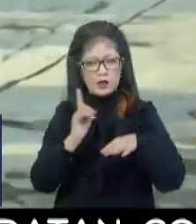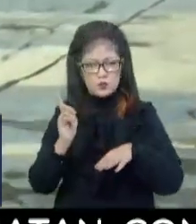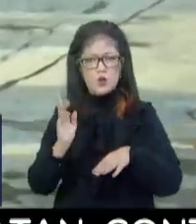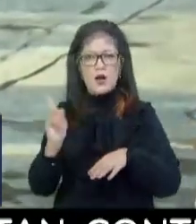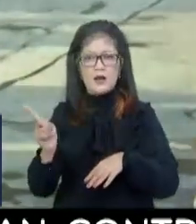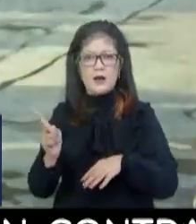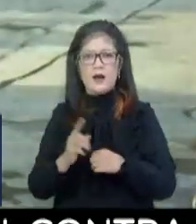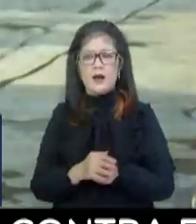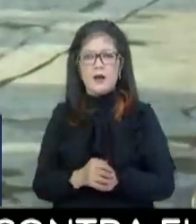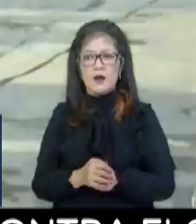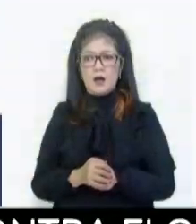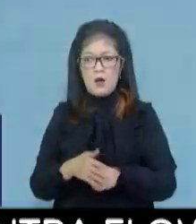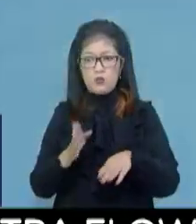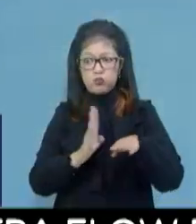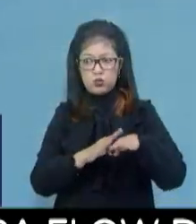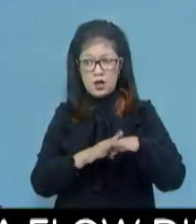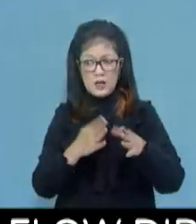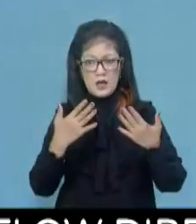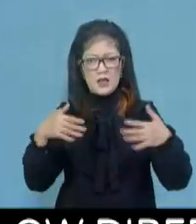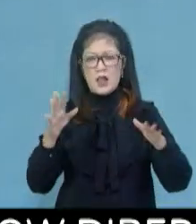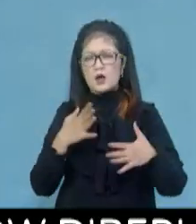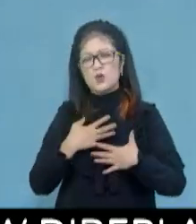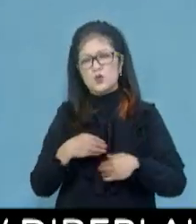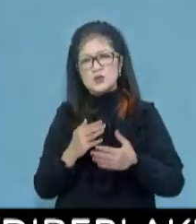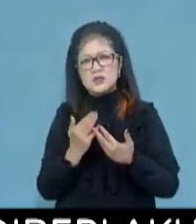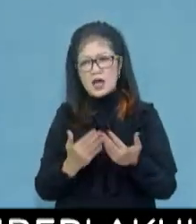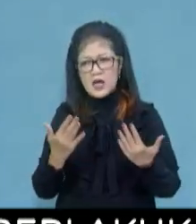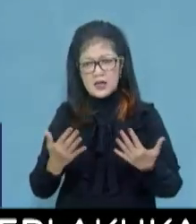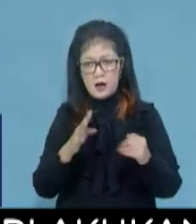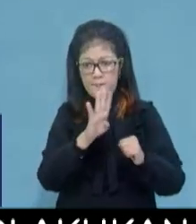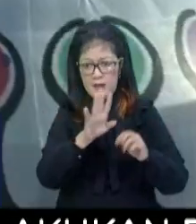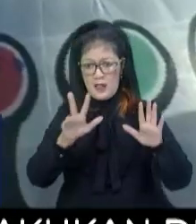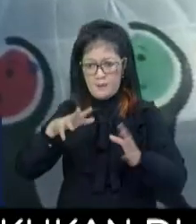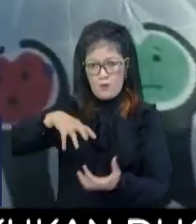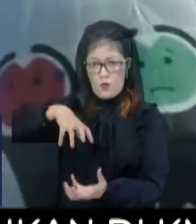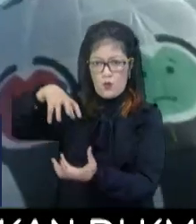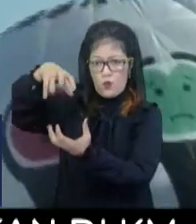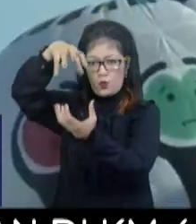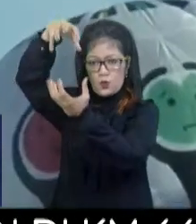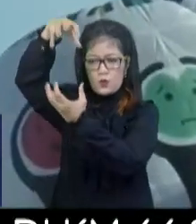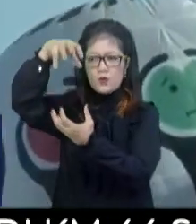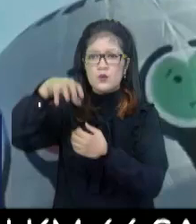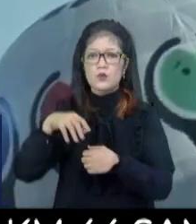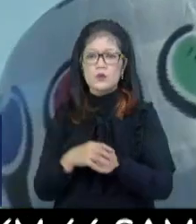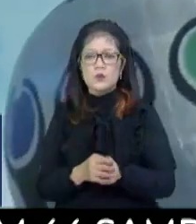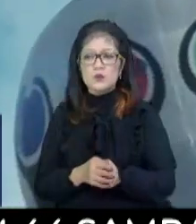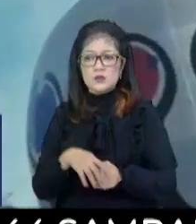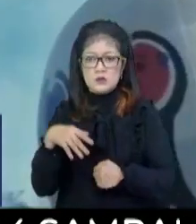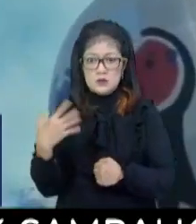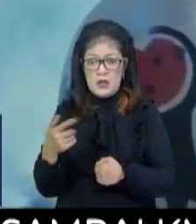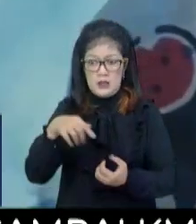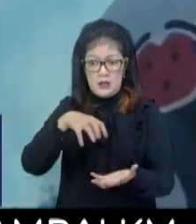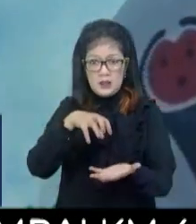Kalau hilang kan sayang. 48 balon udara raksasa dilaporkan pilot pesawat terbang liar di area